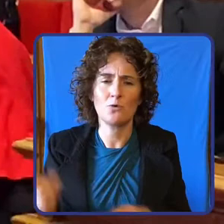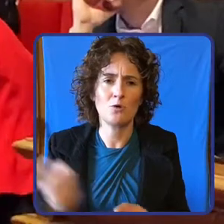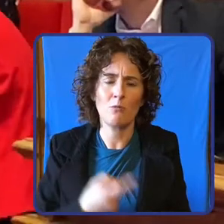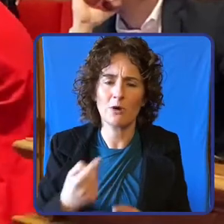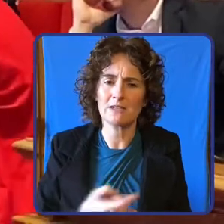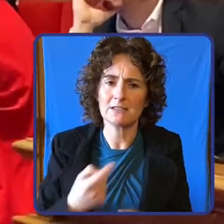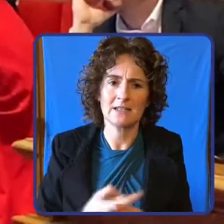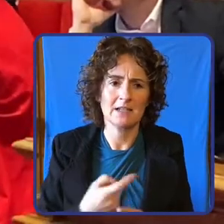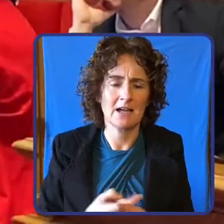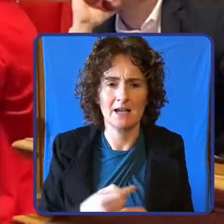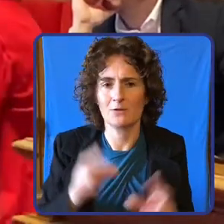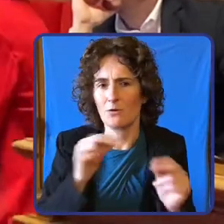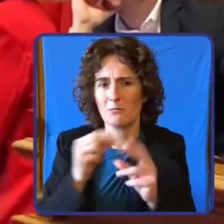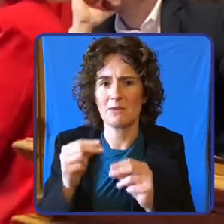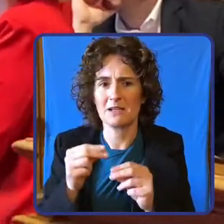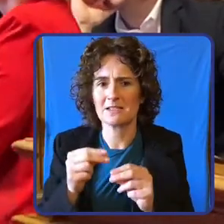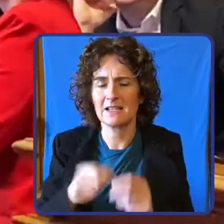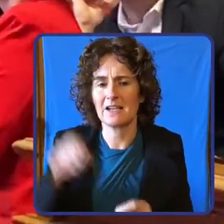akkor mi nem szólalnak fel?